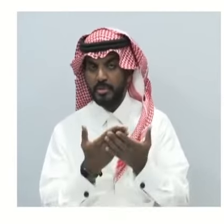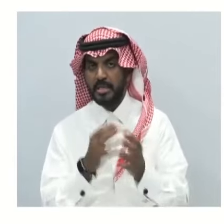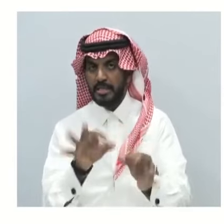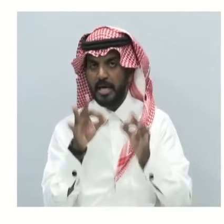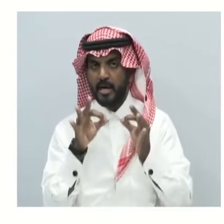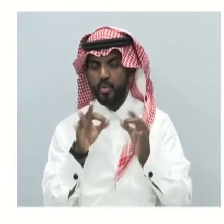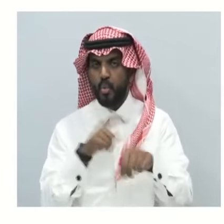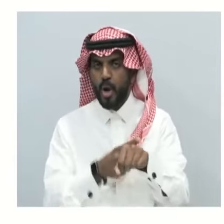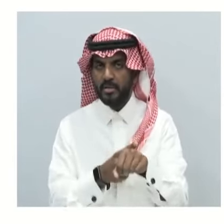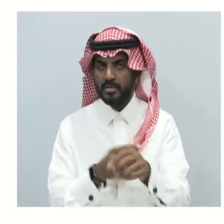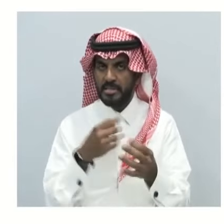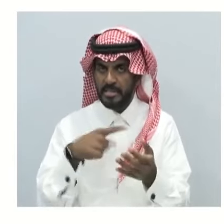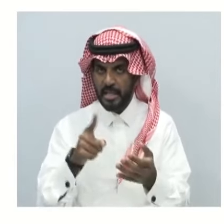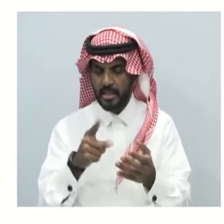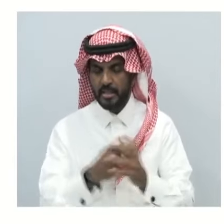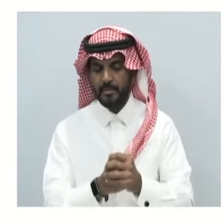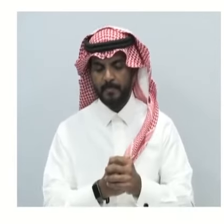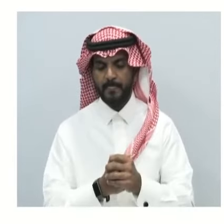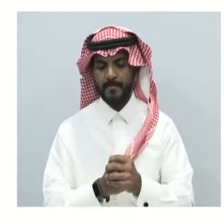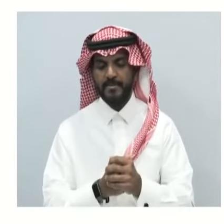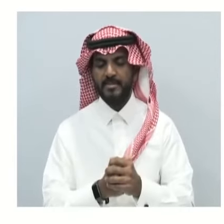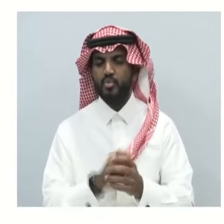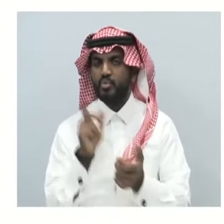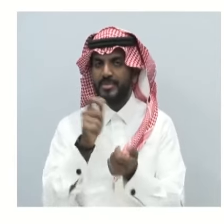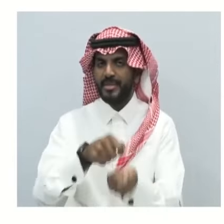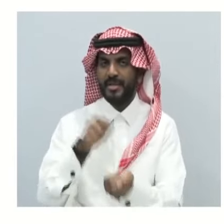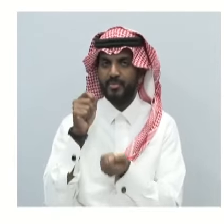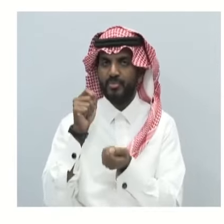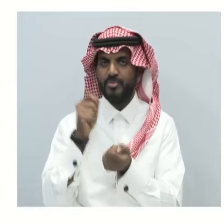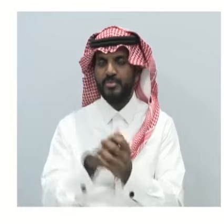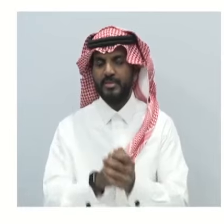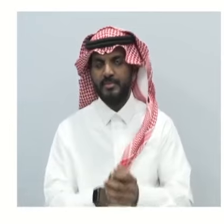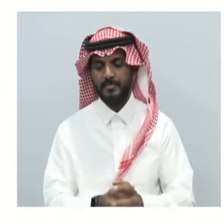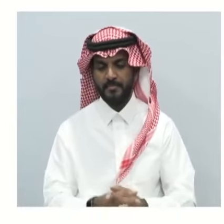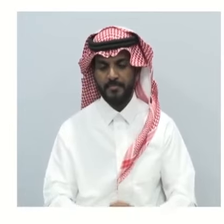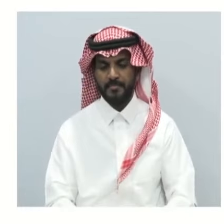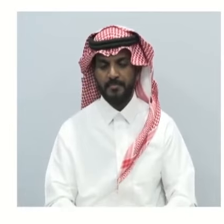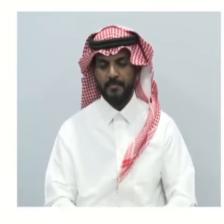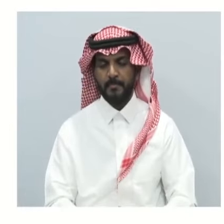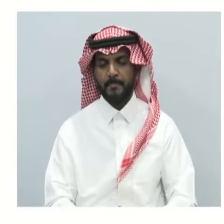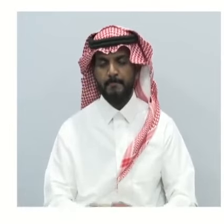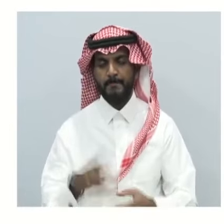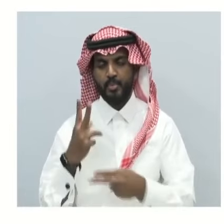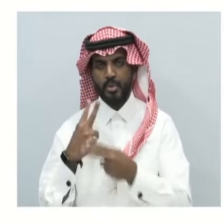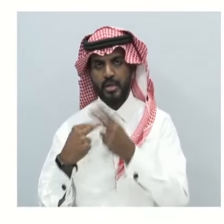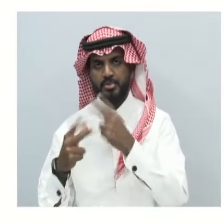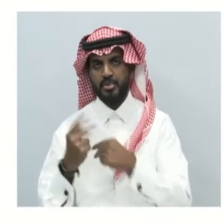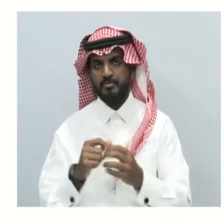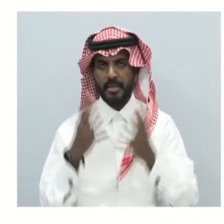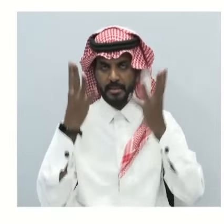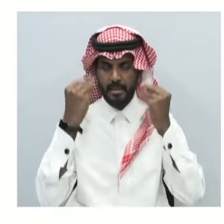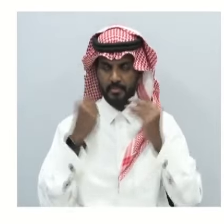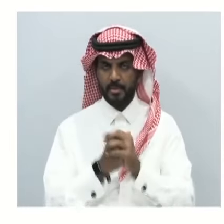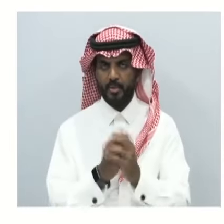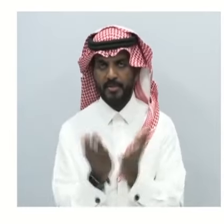اختيار الوقت المناسب في عمليه الصيد لنراجع ما تعلمناه طالبي وطالبته